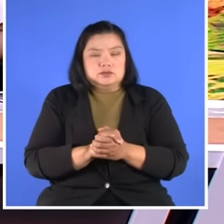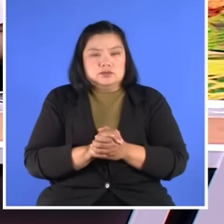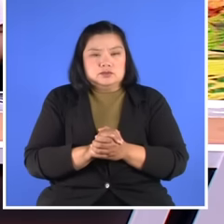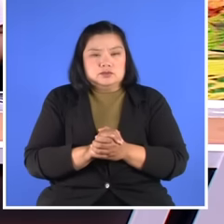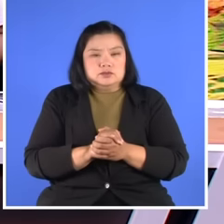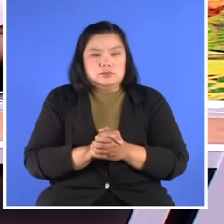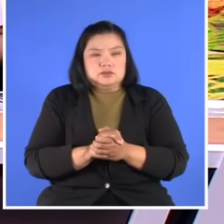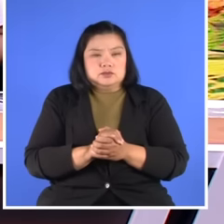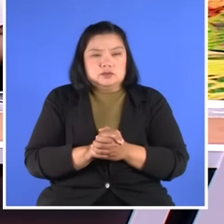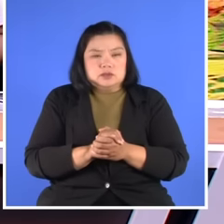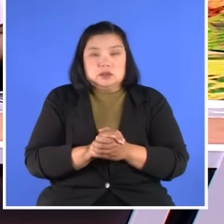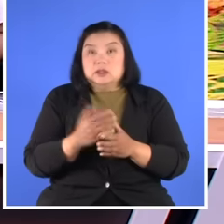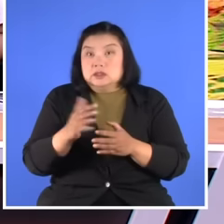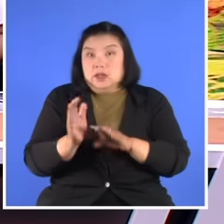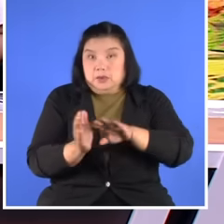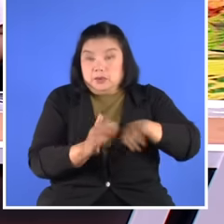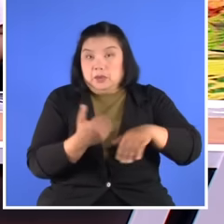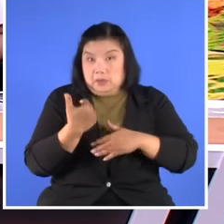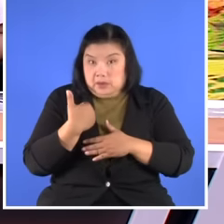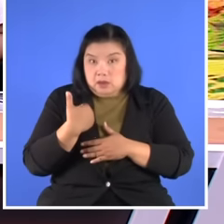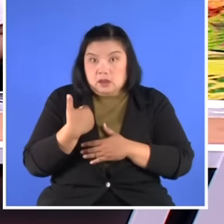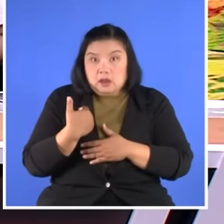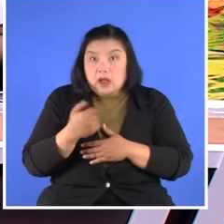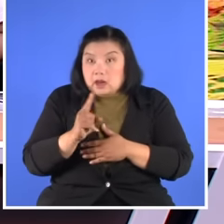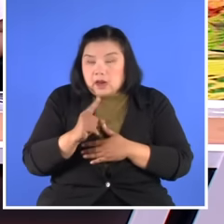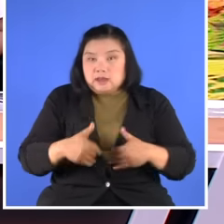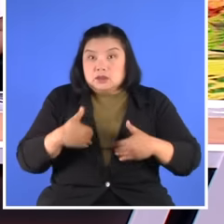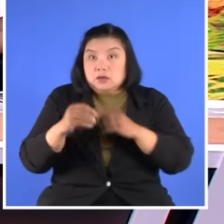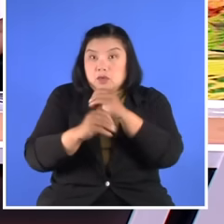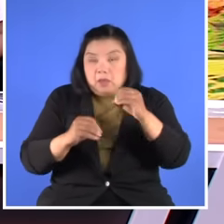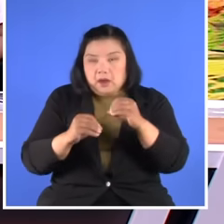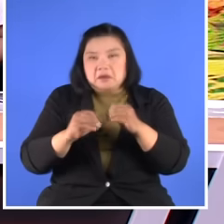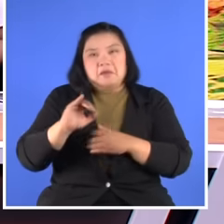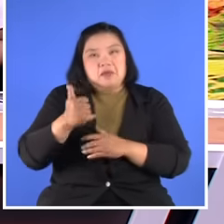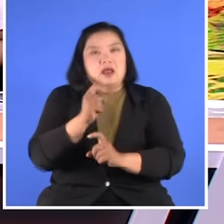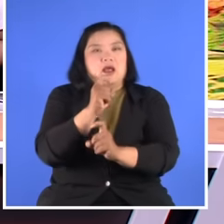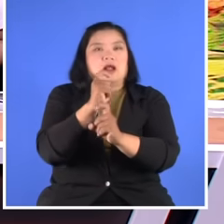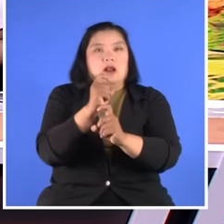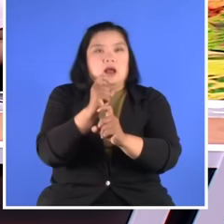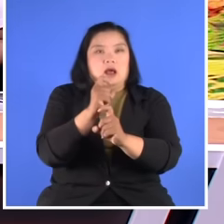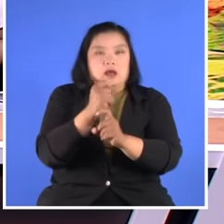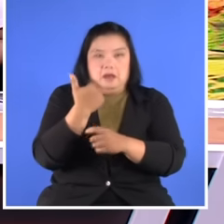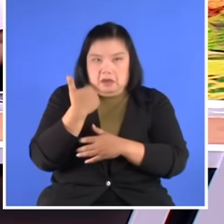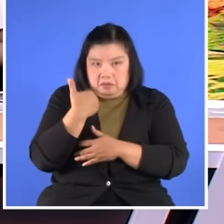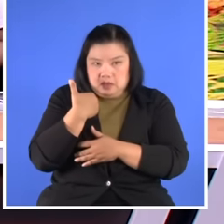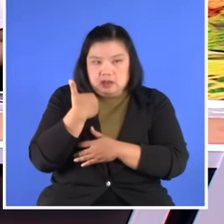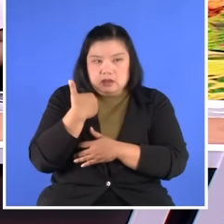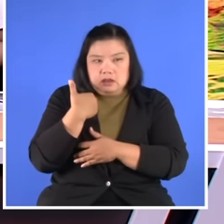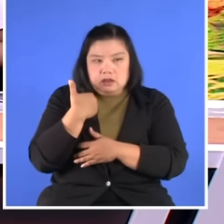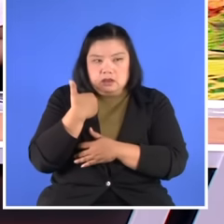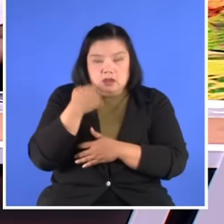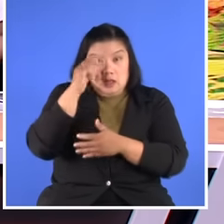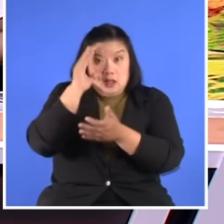ที่ที่ปลอดภัยที่สุดอาจจะเป็นที่ที่อันตรายที่สุดก็ได้ล่าสุดมีเหตุโปลิสไปจับตำรวจไง